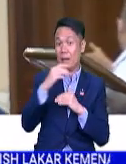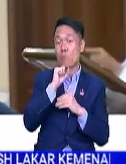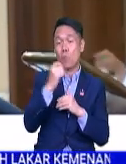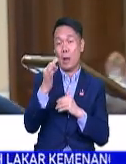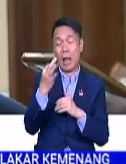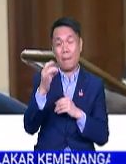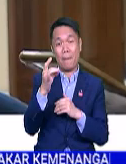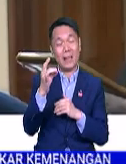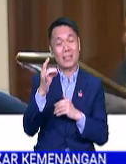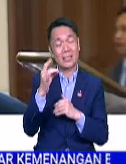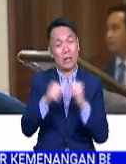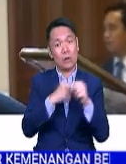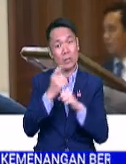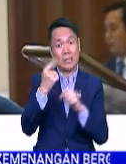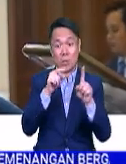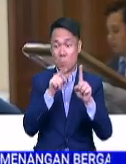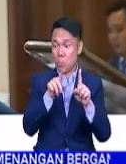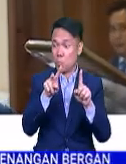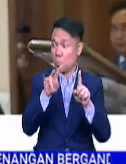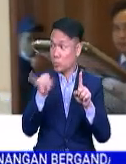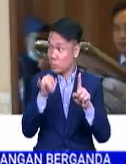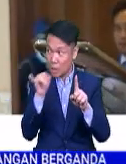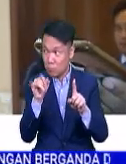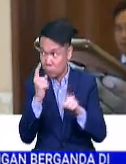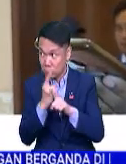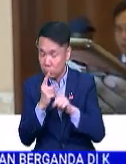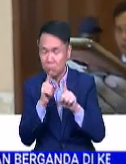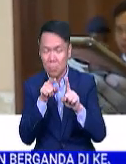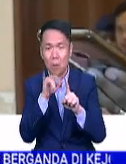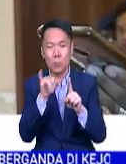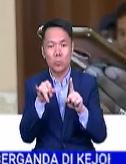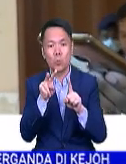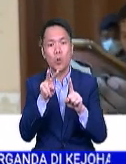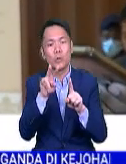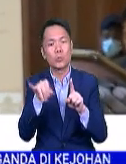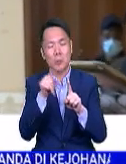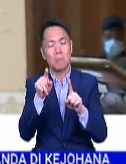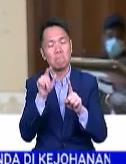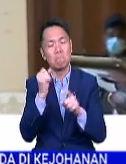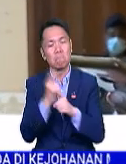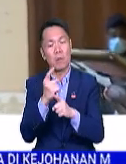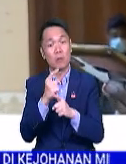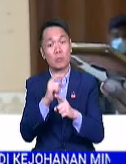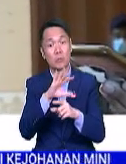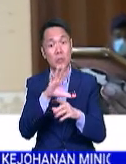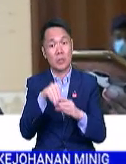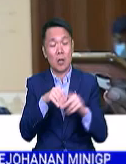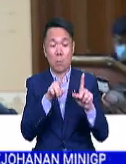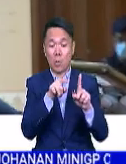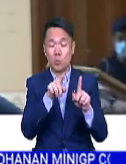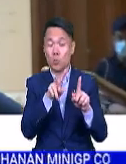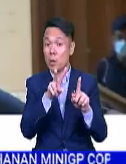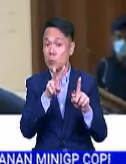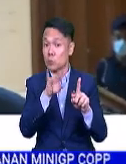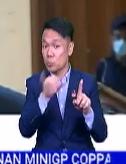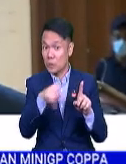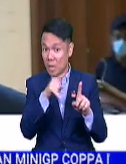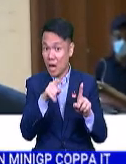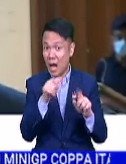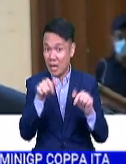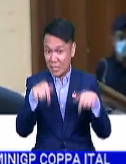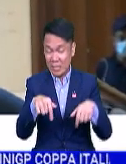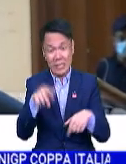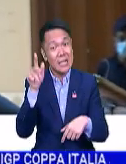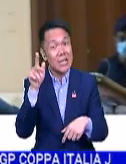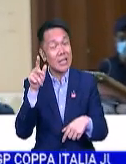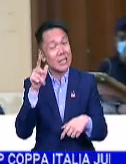kurang 1.2 juta. Ya. Jadi sama ada 1.2 juta itu betul-betul mereka yang berada di Kelantan